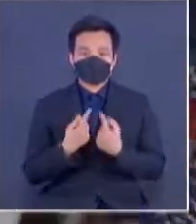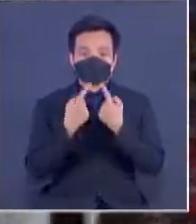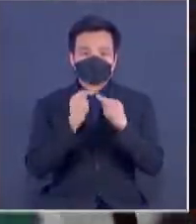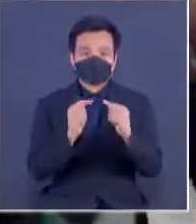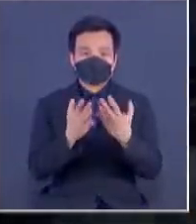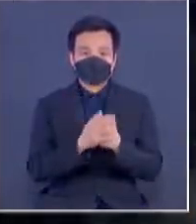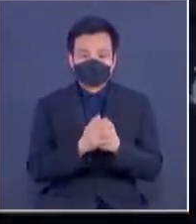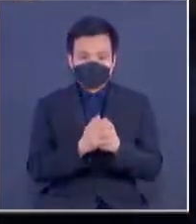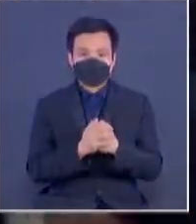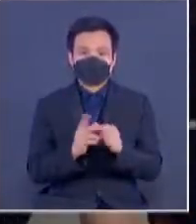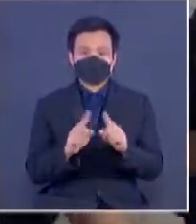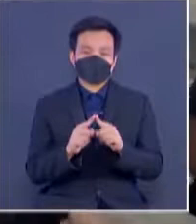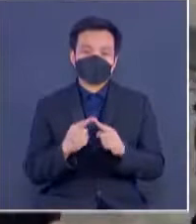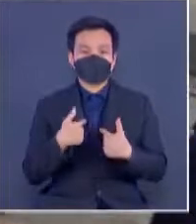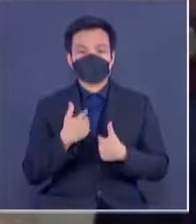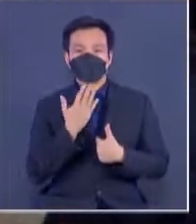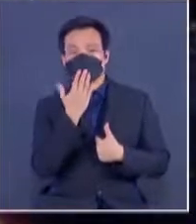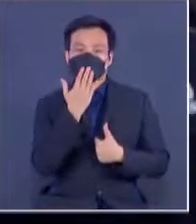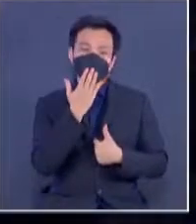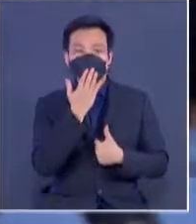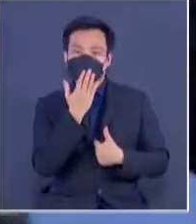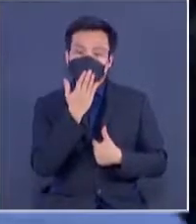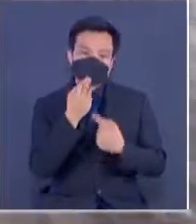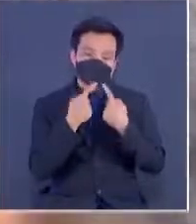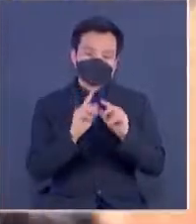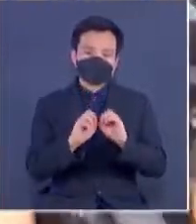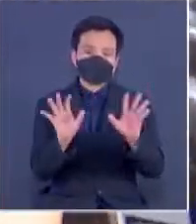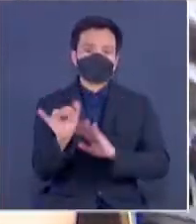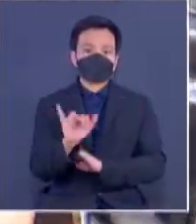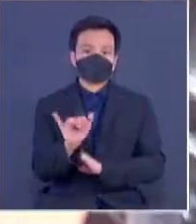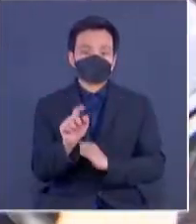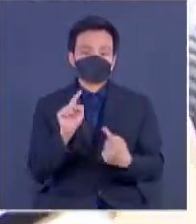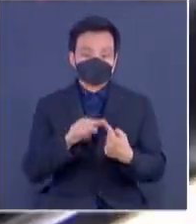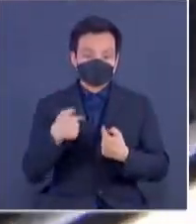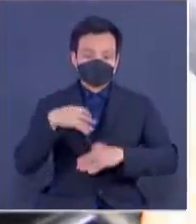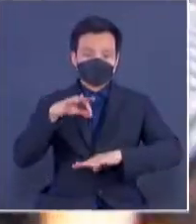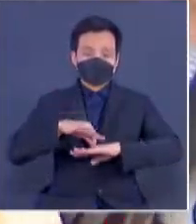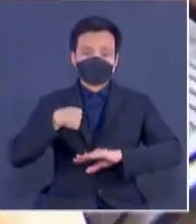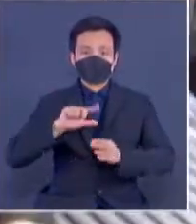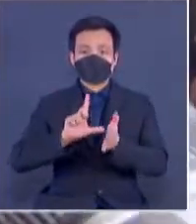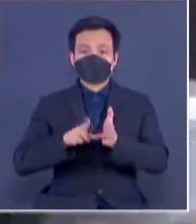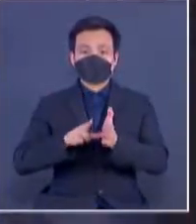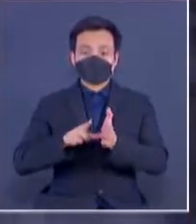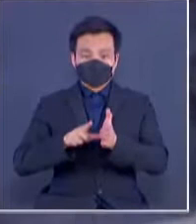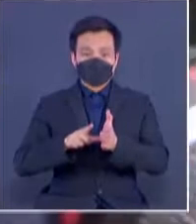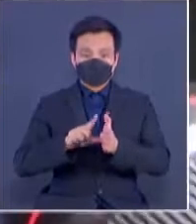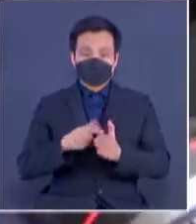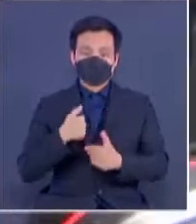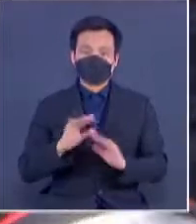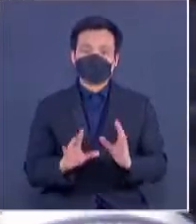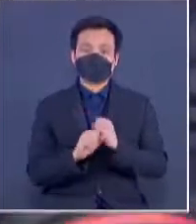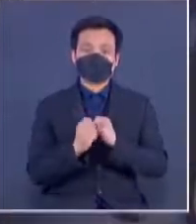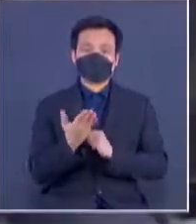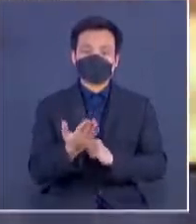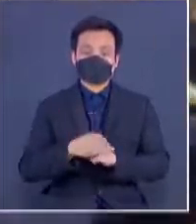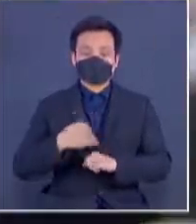ครับดูจะสงวนท่าทีอยู่พอสมควรไม่ได้ตอบคำถามผู้สื่อข่าวเกี่ยวกับตำแหน่งเลขาธิการพรรคว่าร้อยเอกธรรมนัส